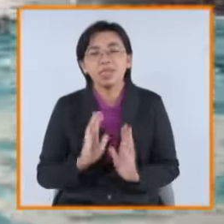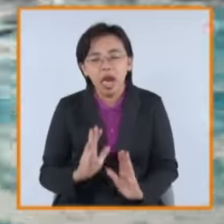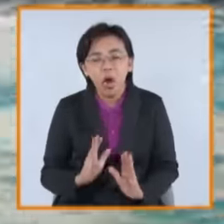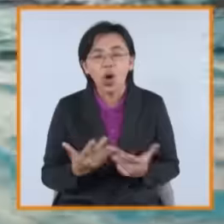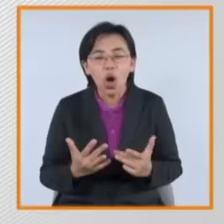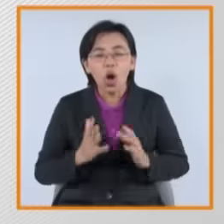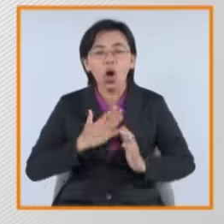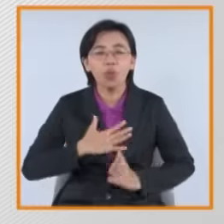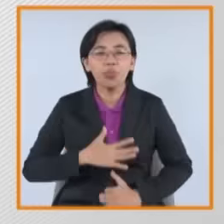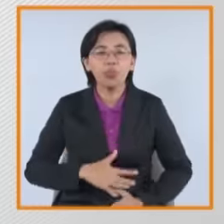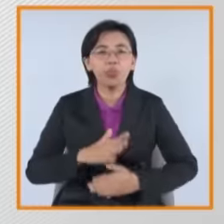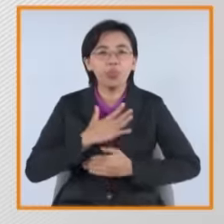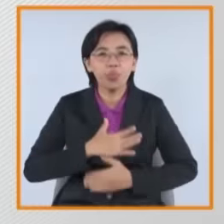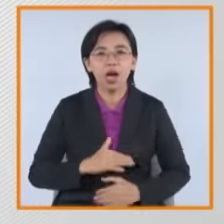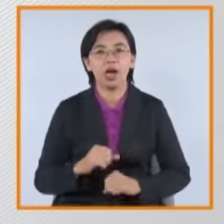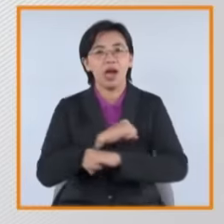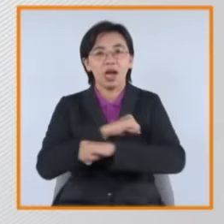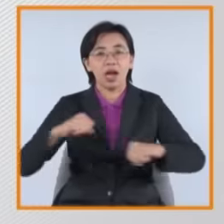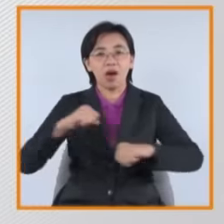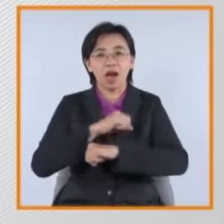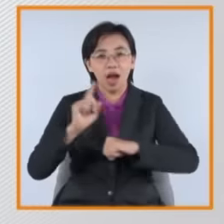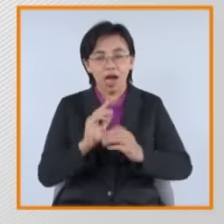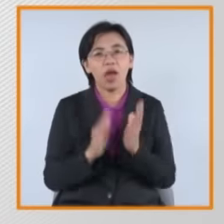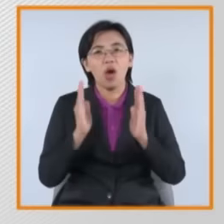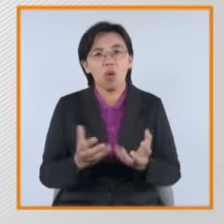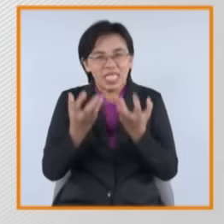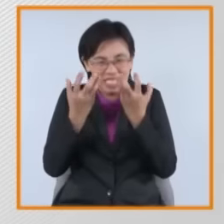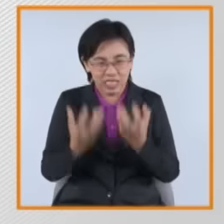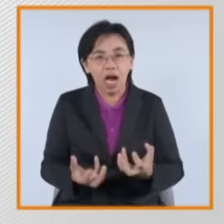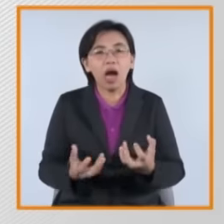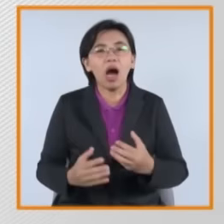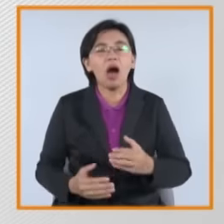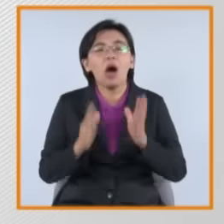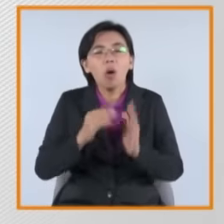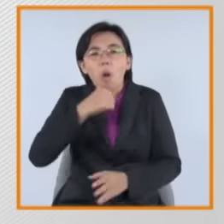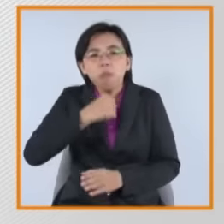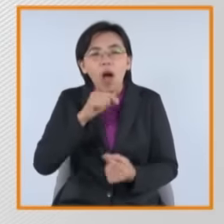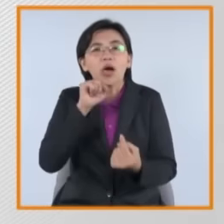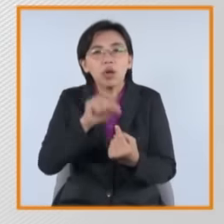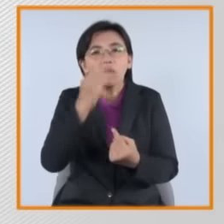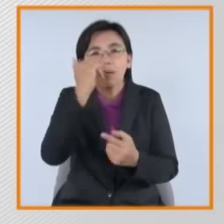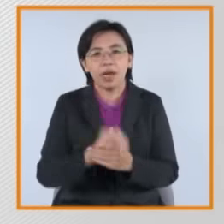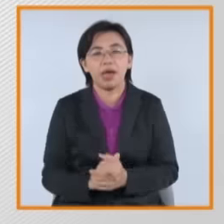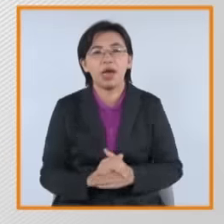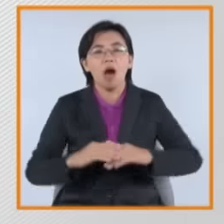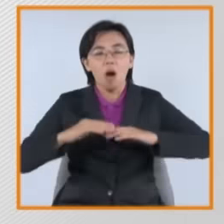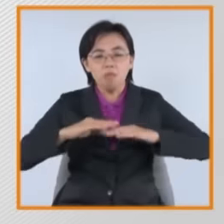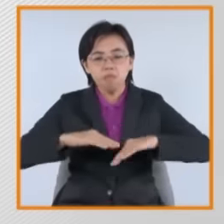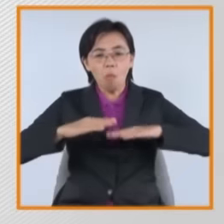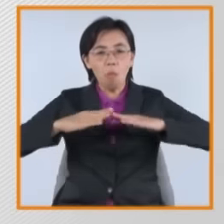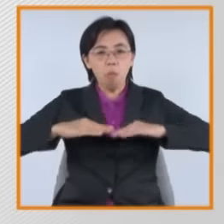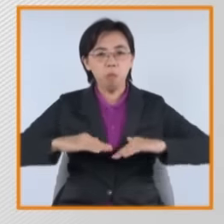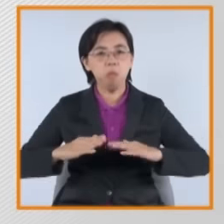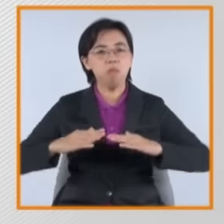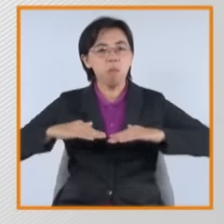เนื้อการออกกำลังกายแบบนี้เหมาะกับผู้ที่มีน้ำหนักตัวมากหรือว่าผู้สูงอายุเนื่องจากจะช่วยรองรับแรงกระแทกขณะออกกำ